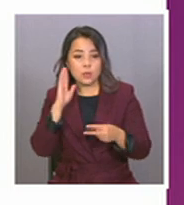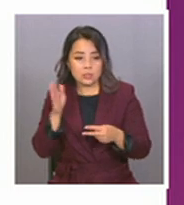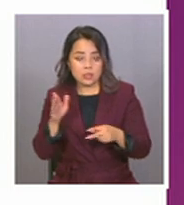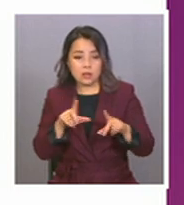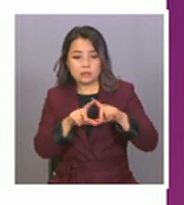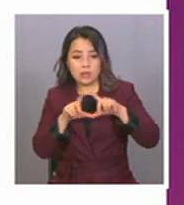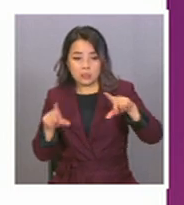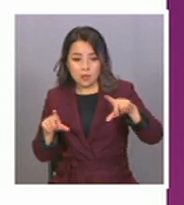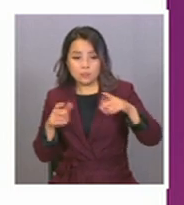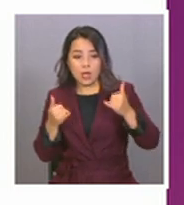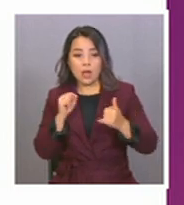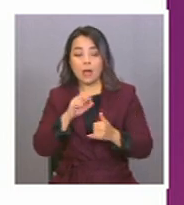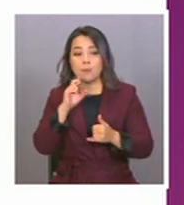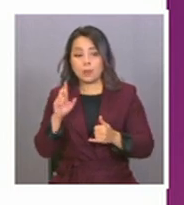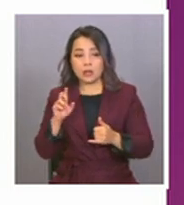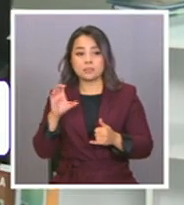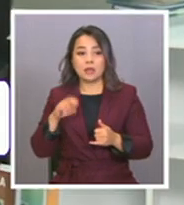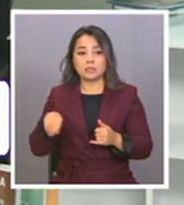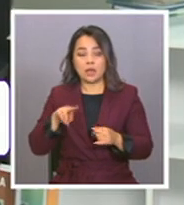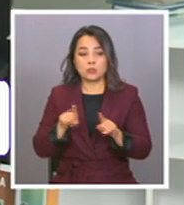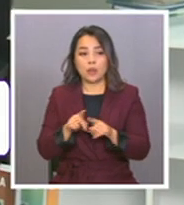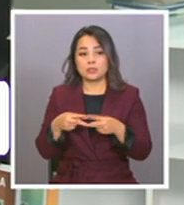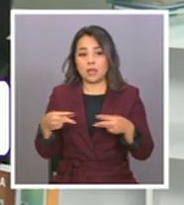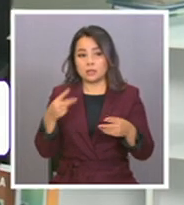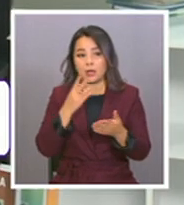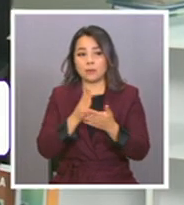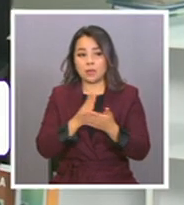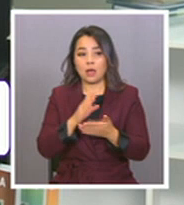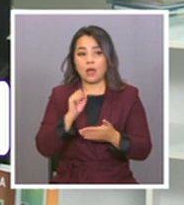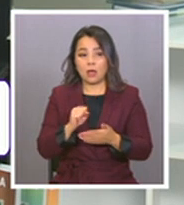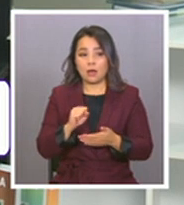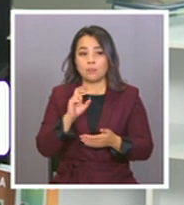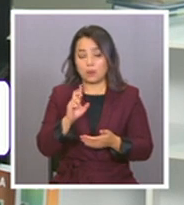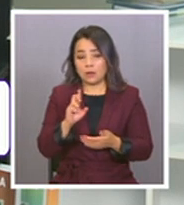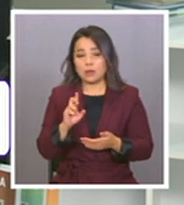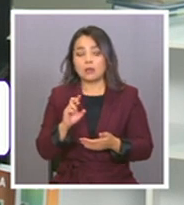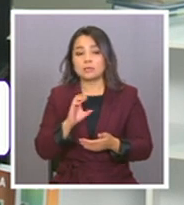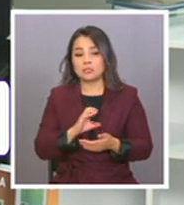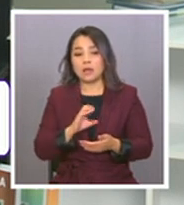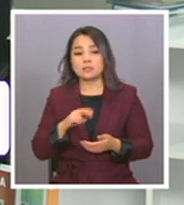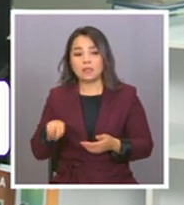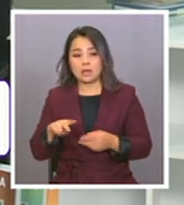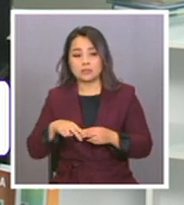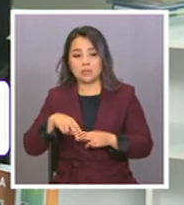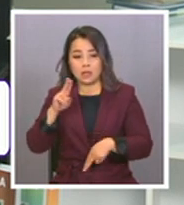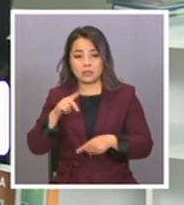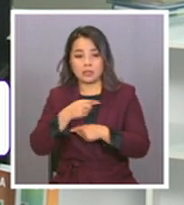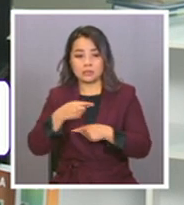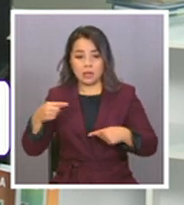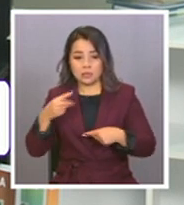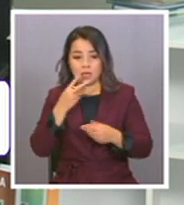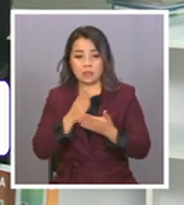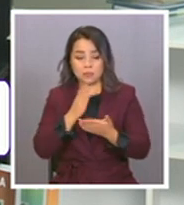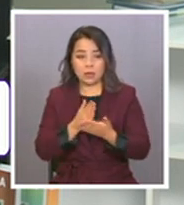Б векторы СД векторына тең. Міне, А, Б векторы СД векторына тең. Мына екі векторды бір-біріне көшіру үшін, балалар,